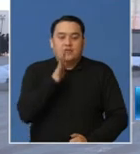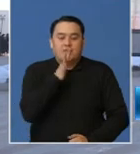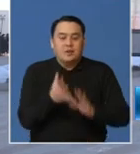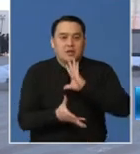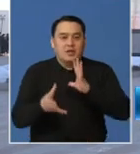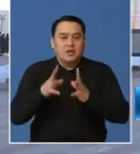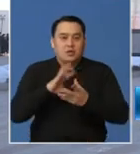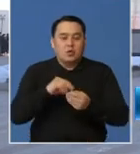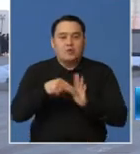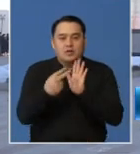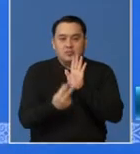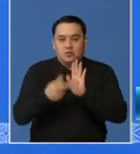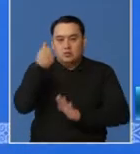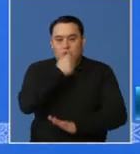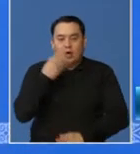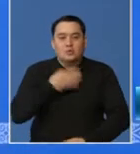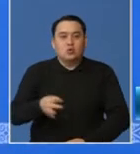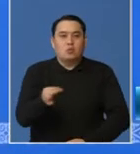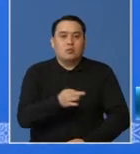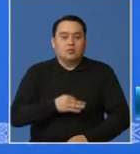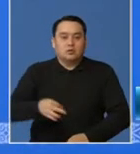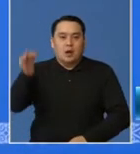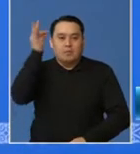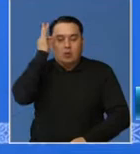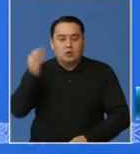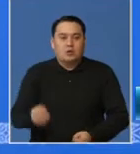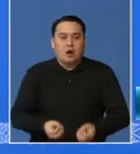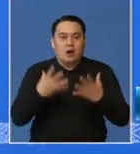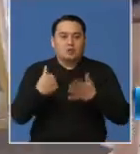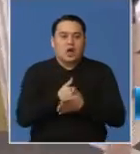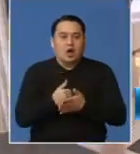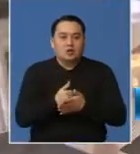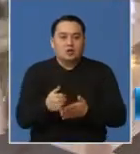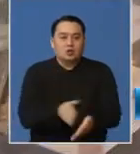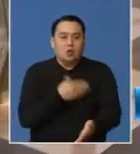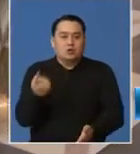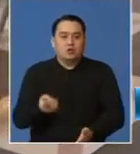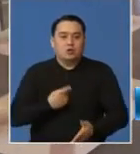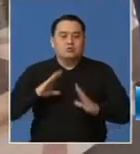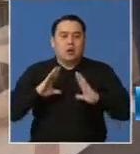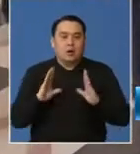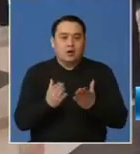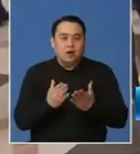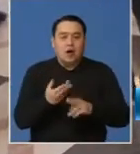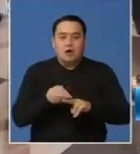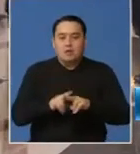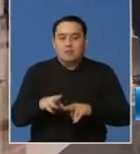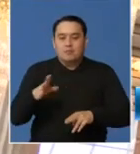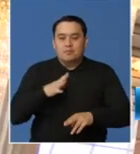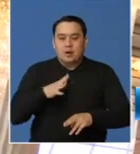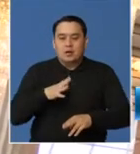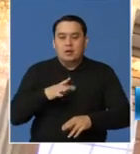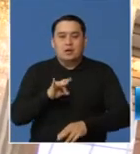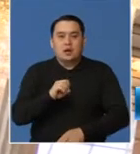итоги. 2018 для Алматинской области запомнился яркими достижениями и долгожданными событиями. Пожалуй, самое яркое из них